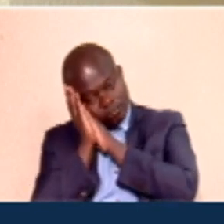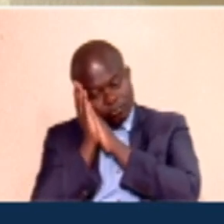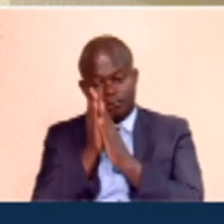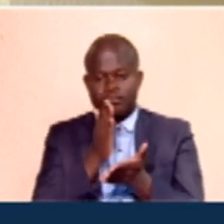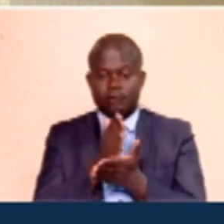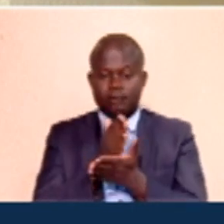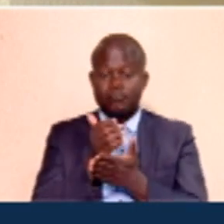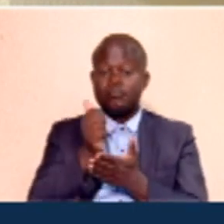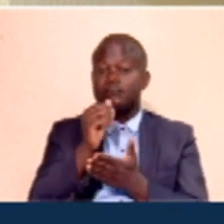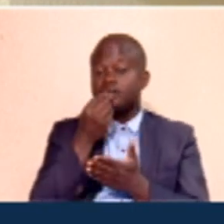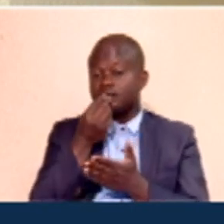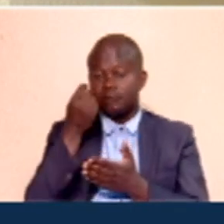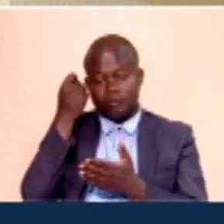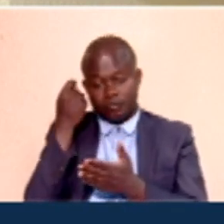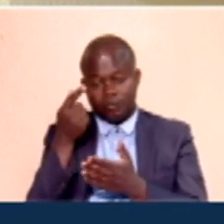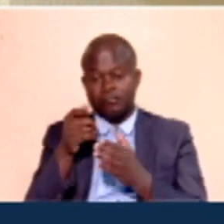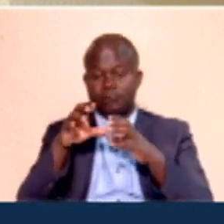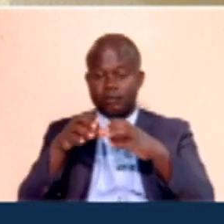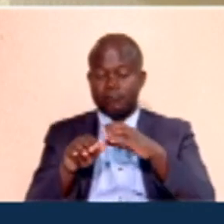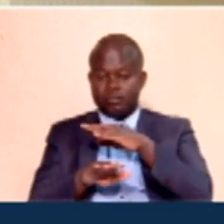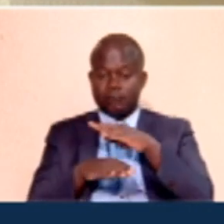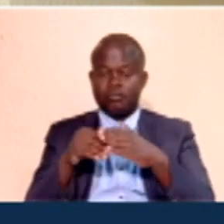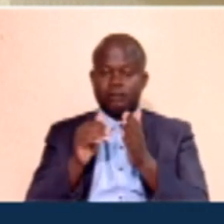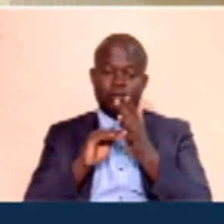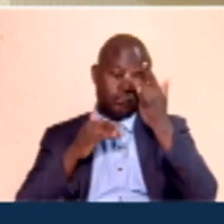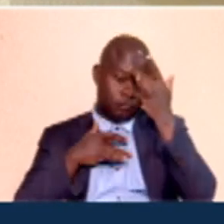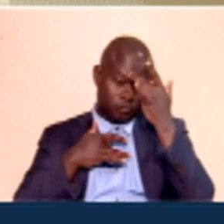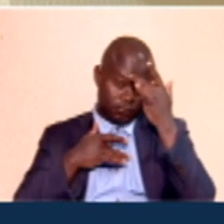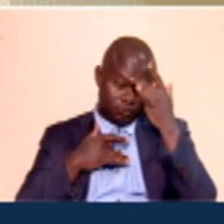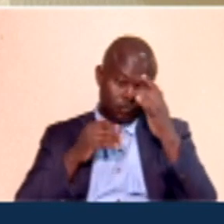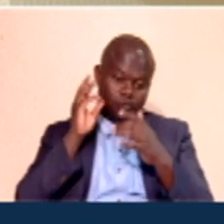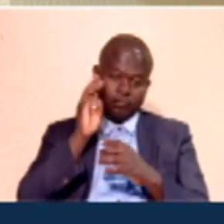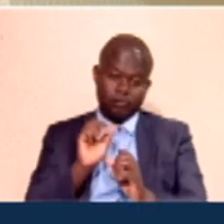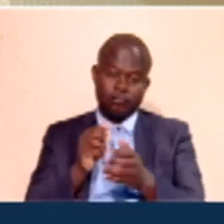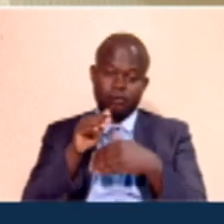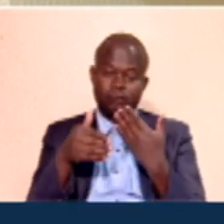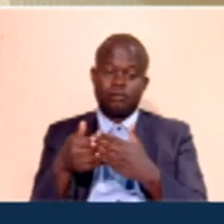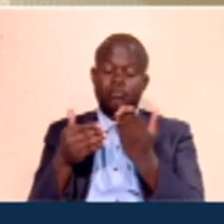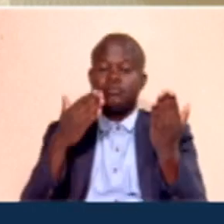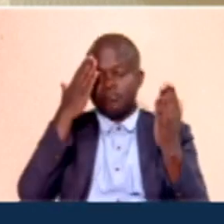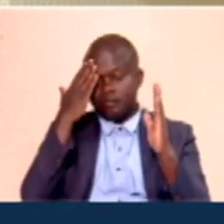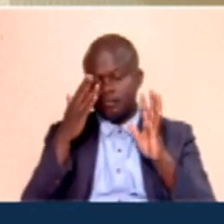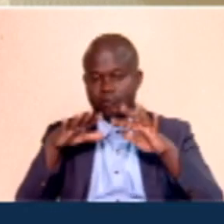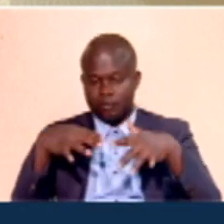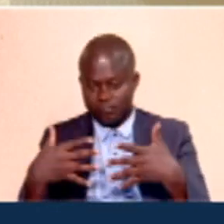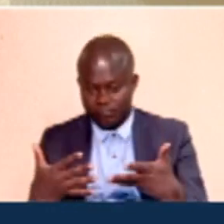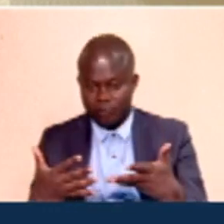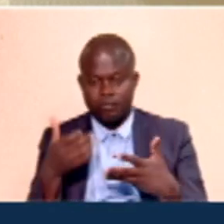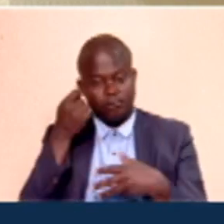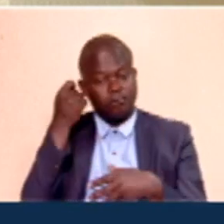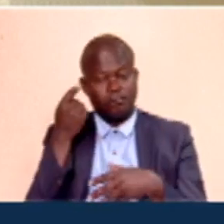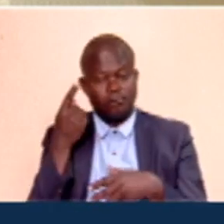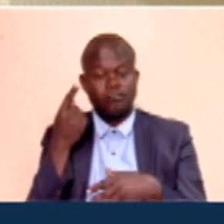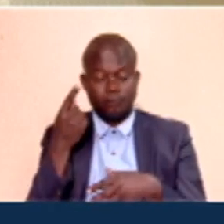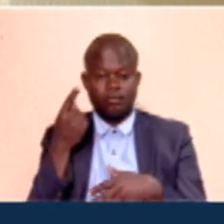mbese nicyo barya urumva abantu bo mu cyiciro cyo hasi kandi bararwaye. Tuzabakurikirana tuzamenya uko bimeze. Ubwo rero wo